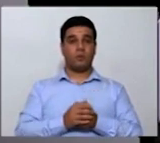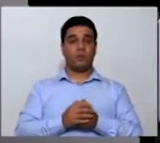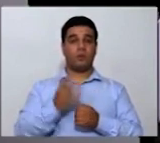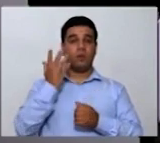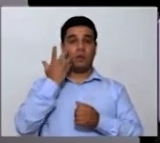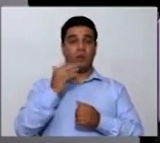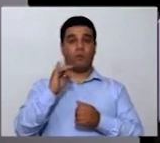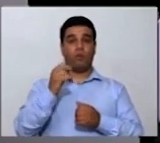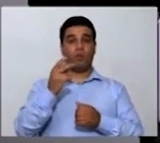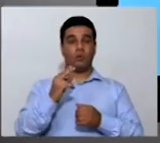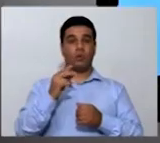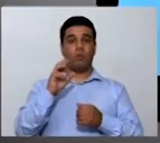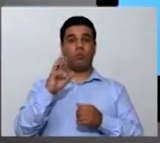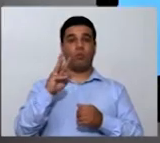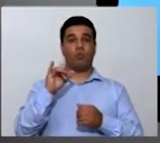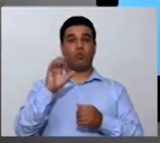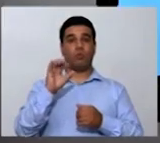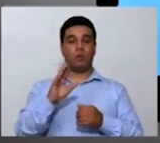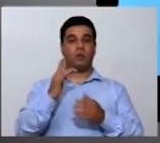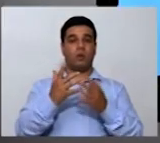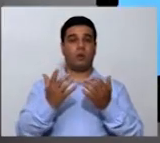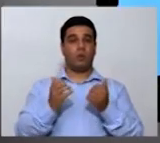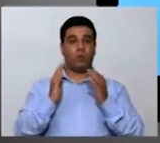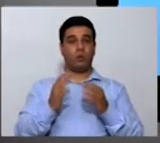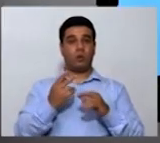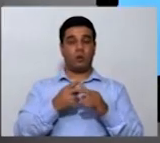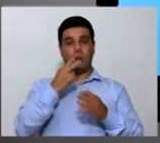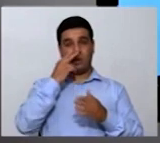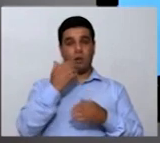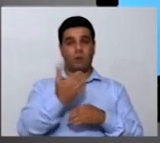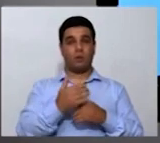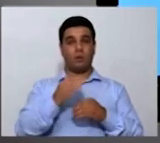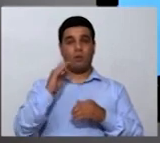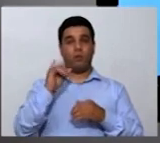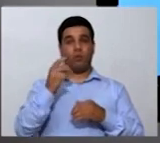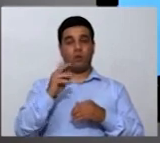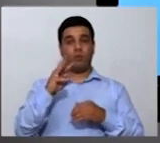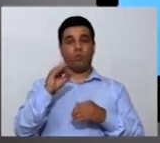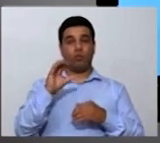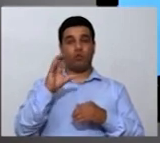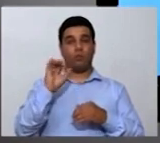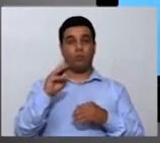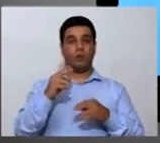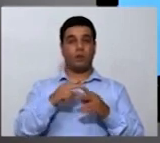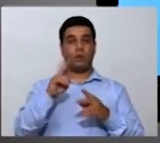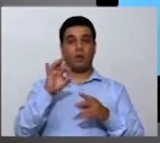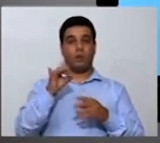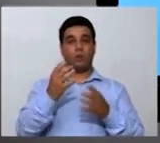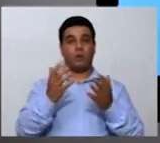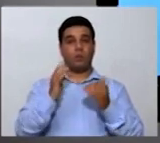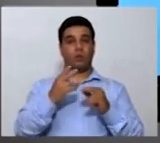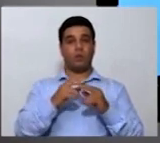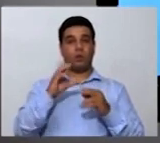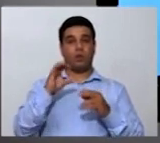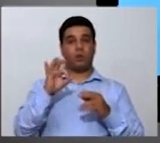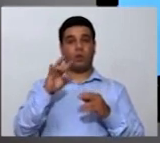Qachon funksiyamiz musbat qiymatlar qabul qiladi? Qaraymiz, funksiyamiz musbat qiymat qabul qiluvchi